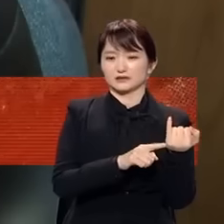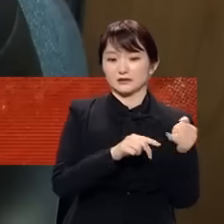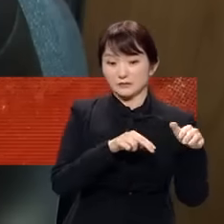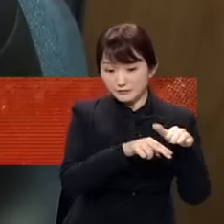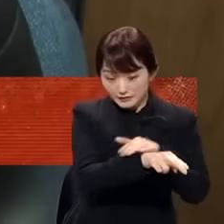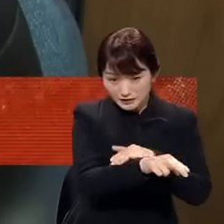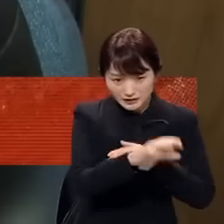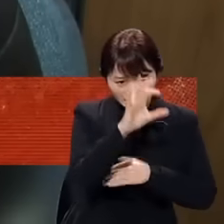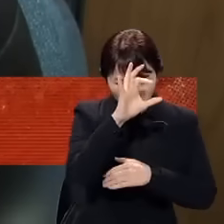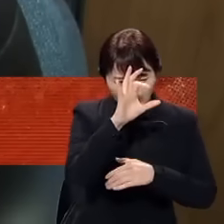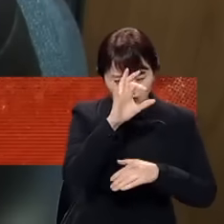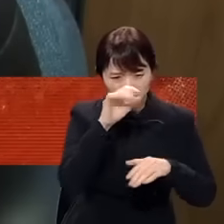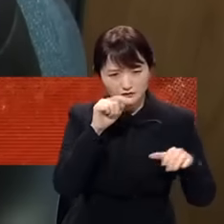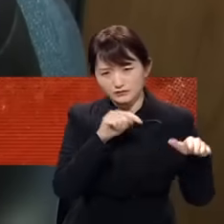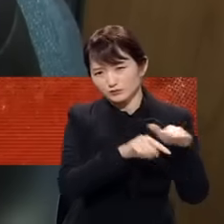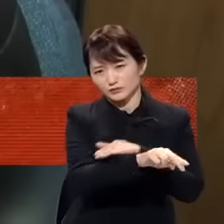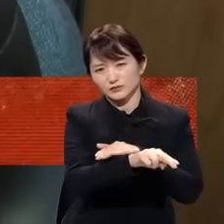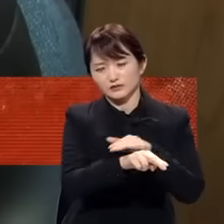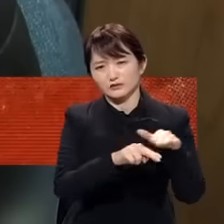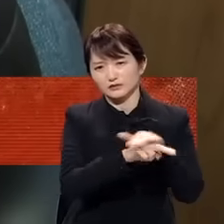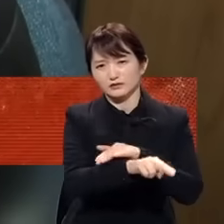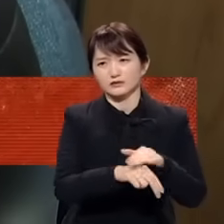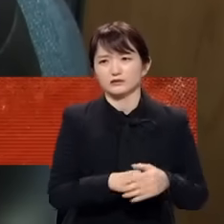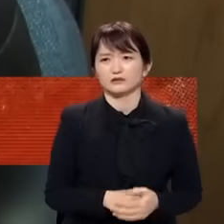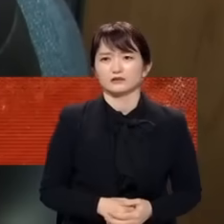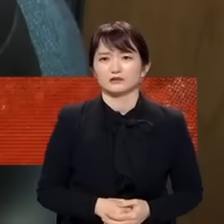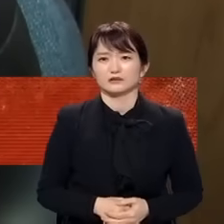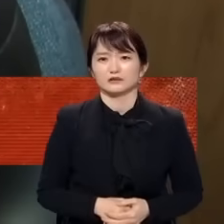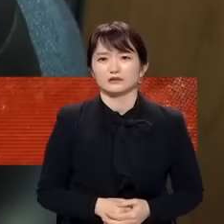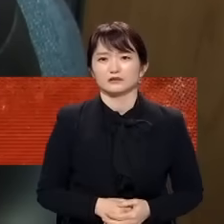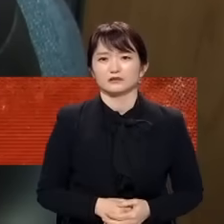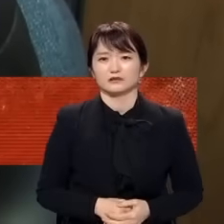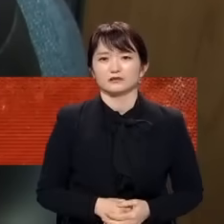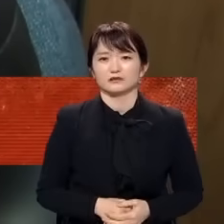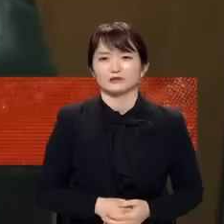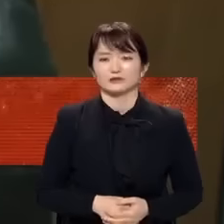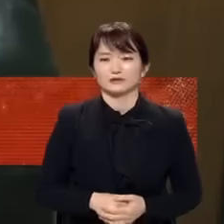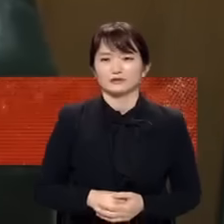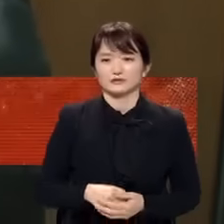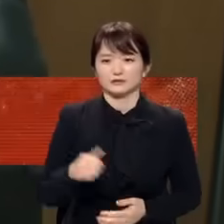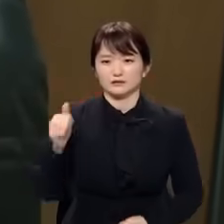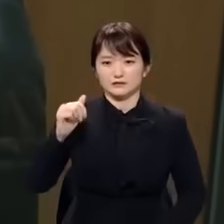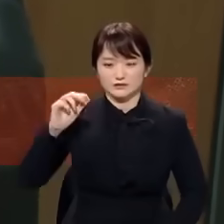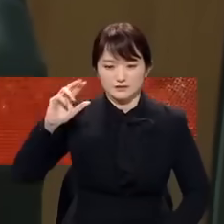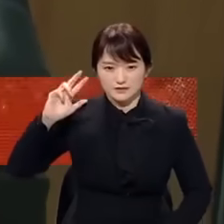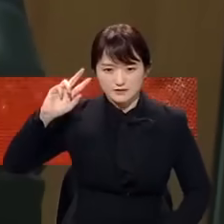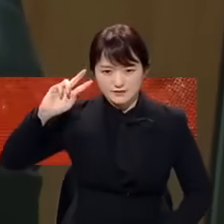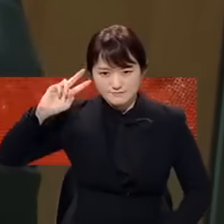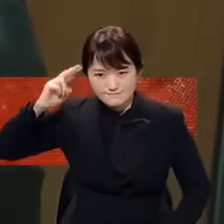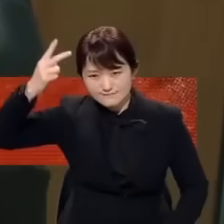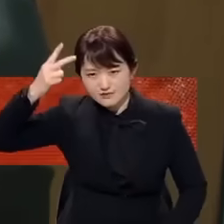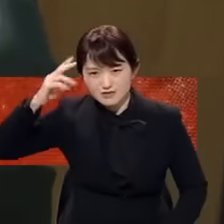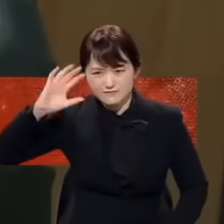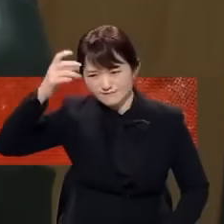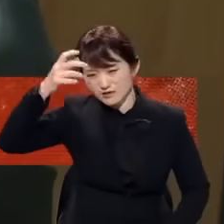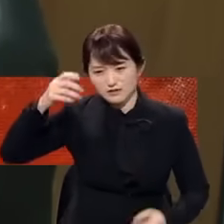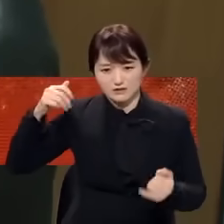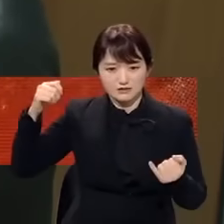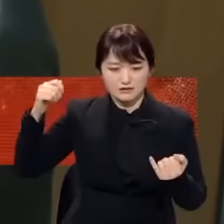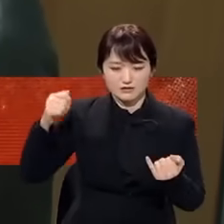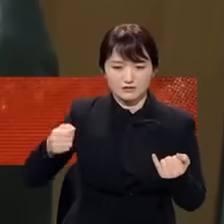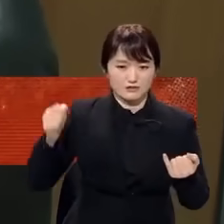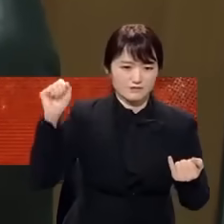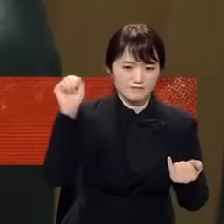화장실에 도망쳤는데 그 상황에서 이상을 잃어서 여러 차례 내리치고 결국 못까지 졸라서 아내를 끔찍하게 살해한